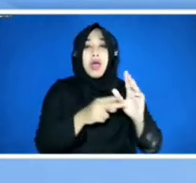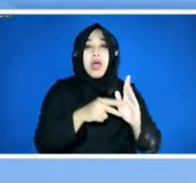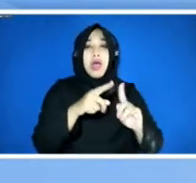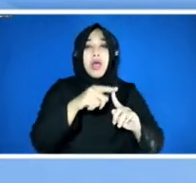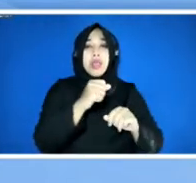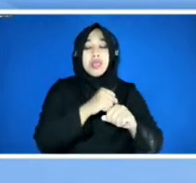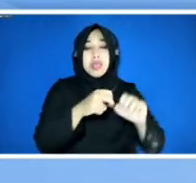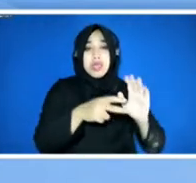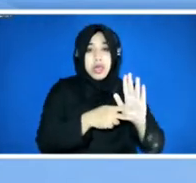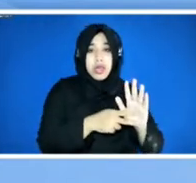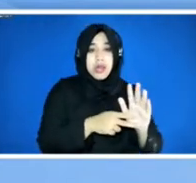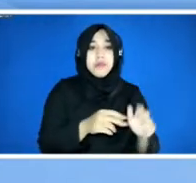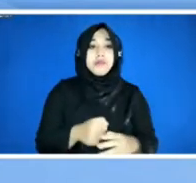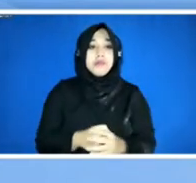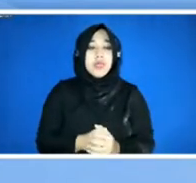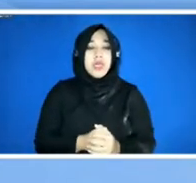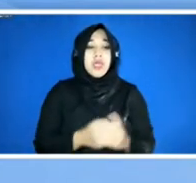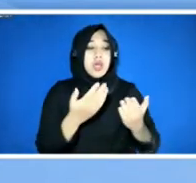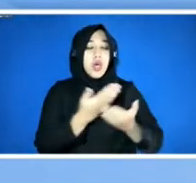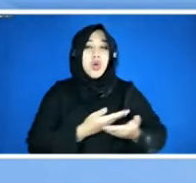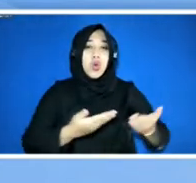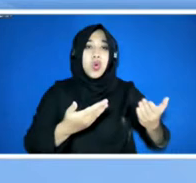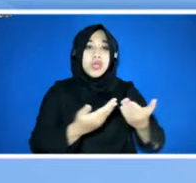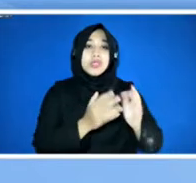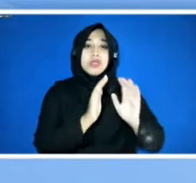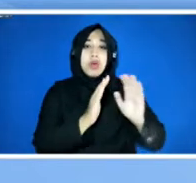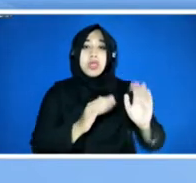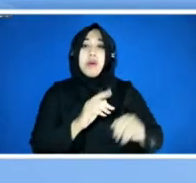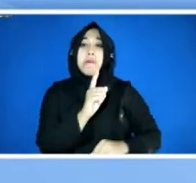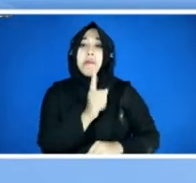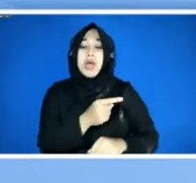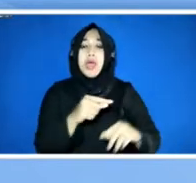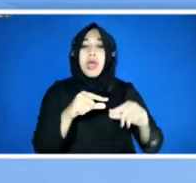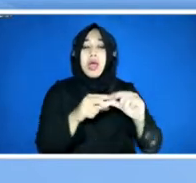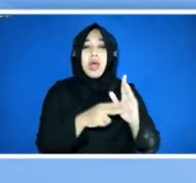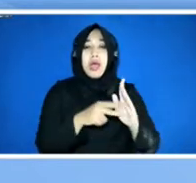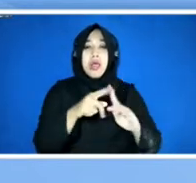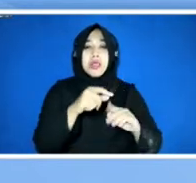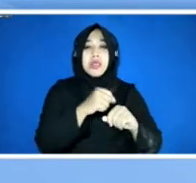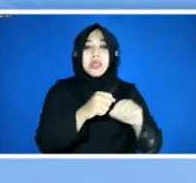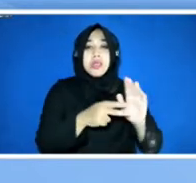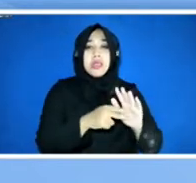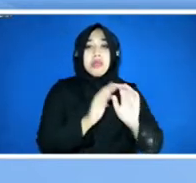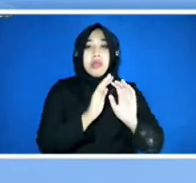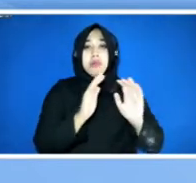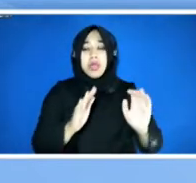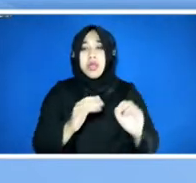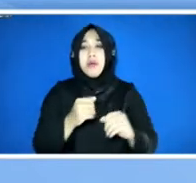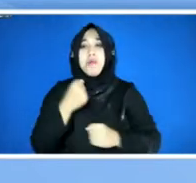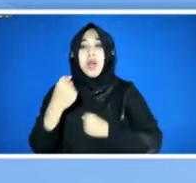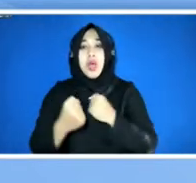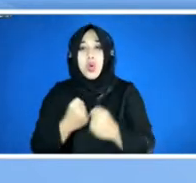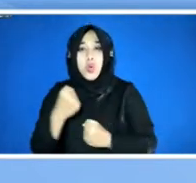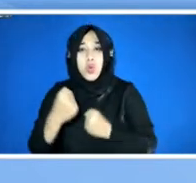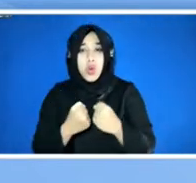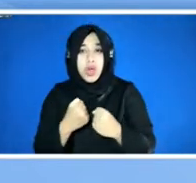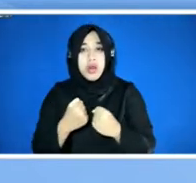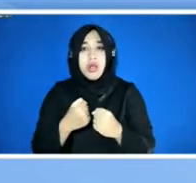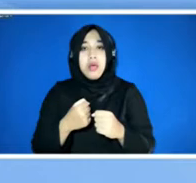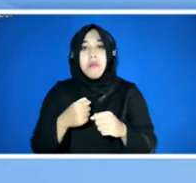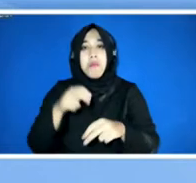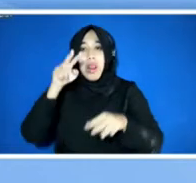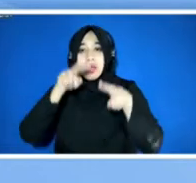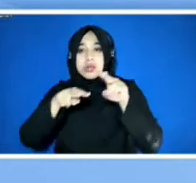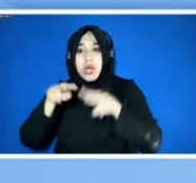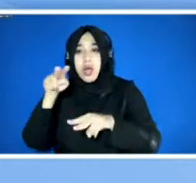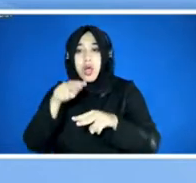efisien, dengan kondisi yang sangat banyak, gunakan antigen sebanyak-banyaknya untuk kemudian melakukan penegakan kasus konfirmasi. Nah,